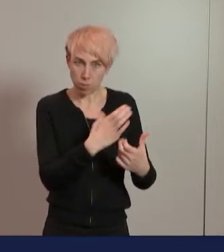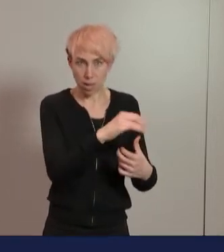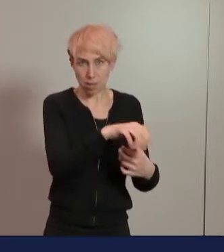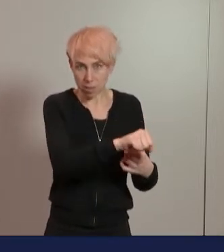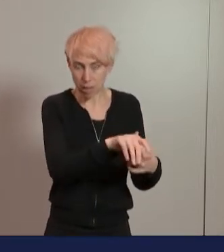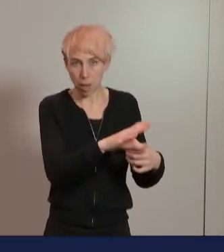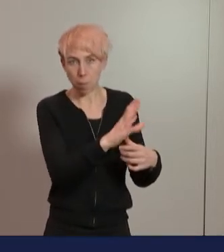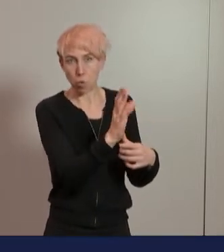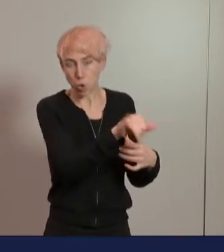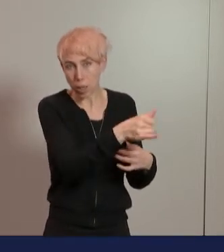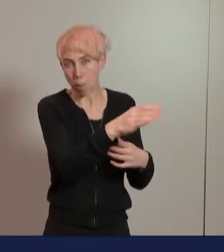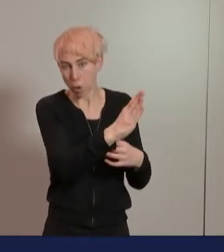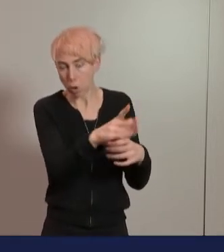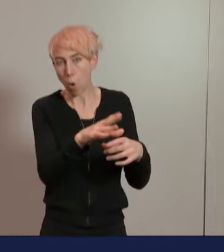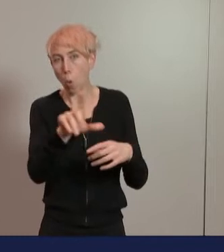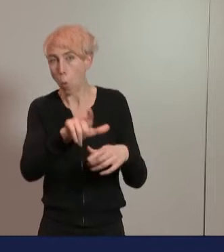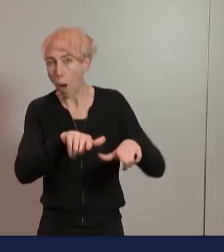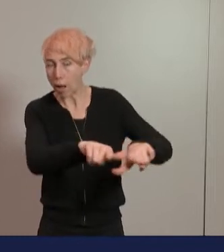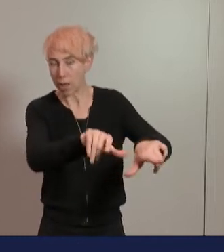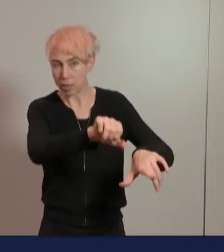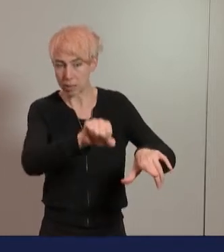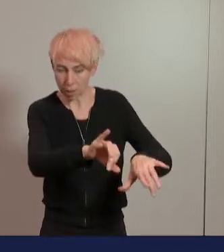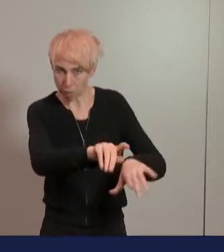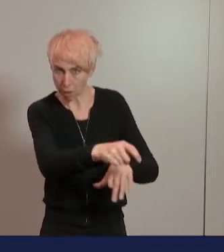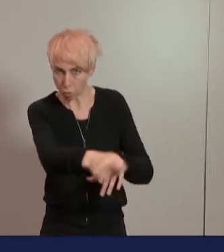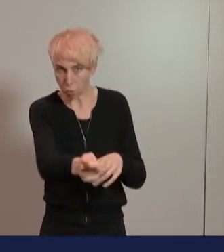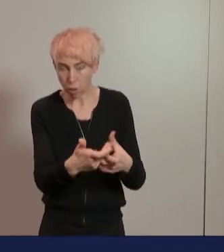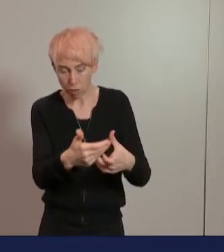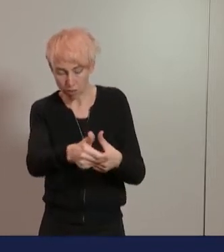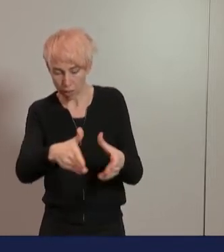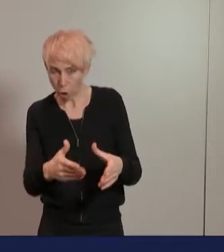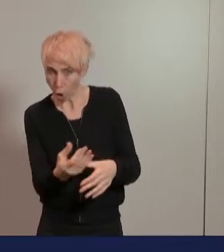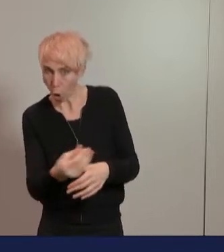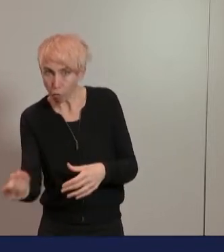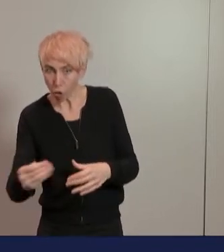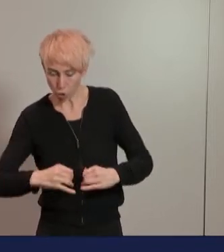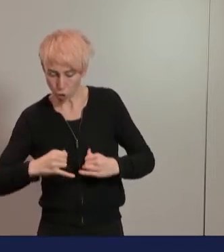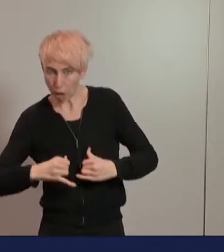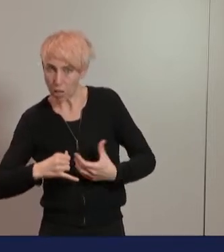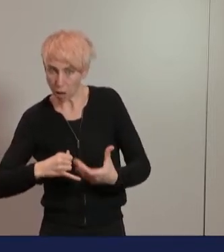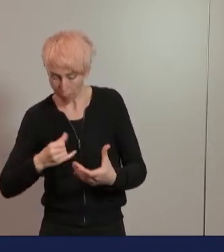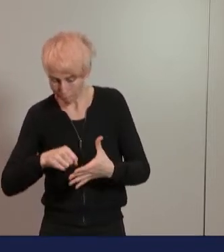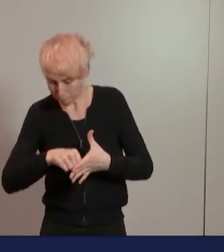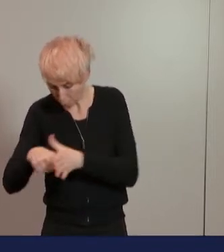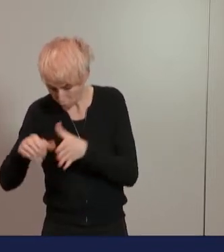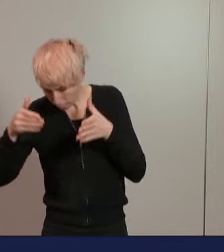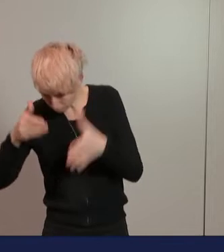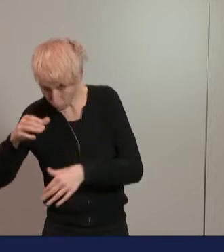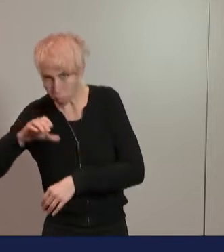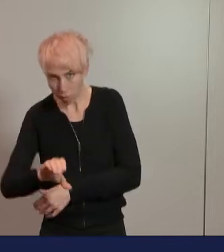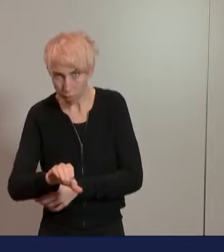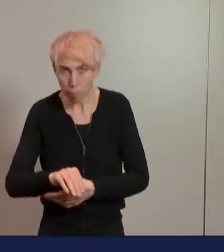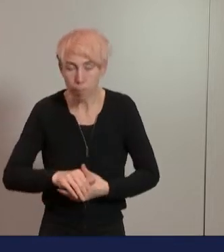Loire-Essaye, c'est bien sûr le secteur de l'enfance et de la jeunesse c'est sur le secteur de l'enfance et la jeunesse que la priorité sera mise en termes d'investissement.